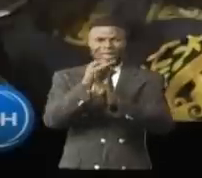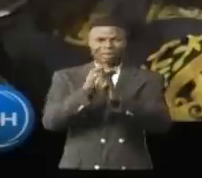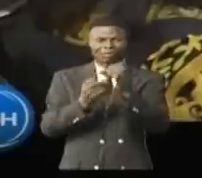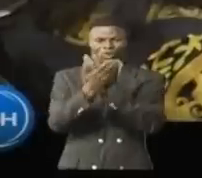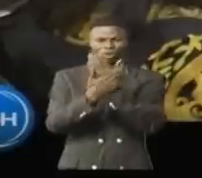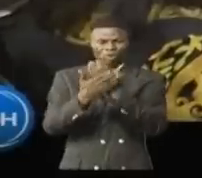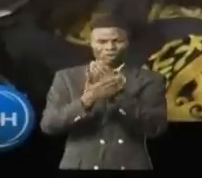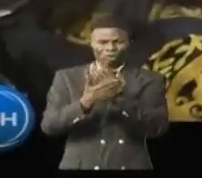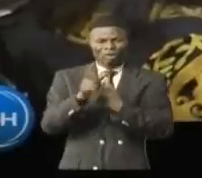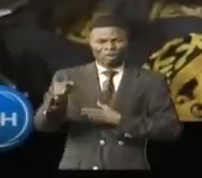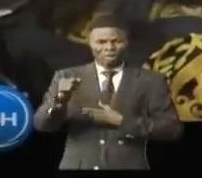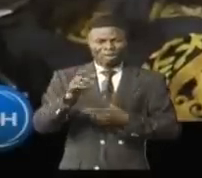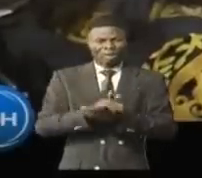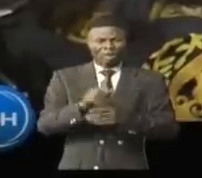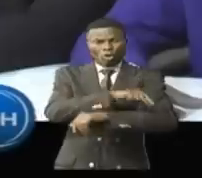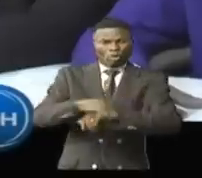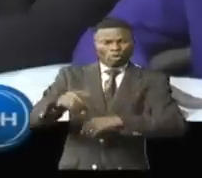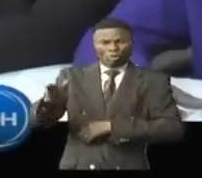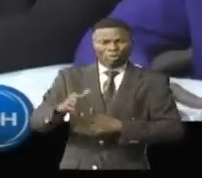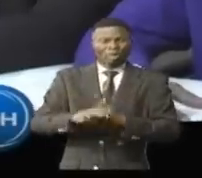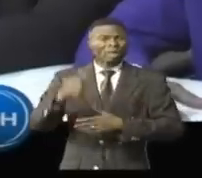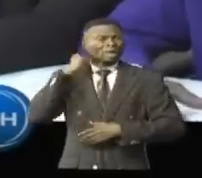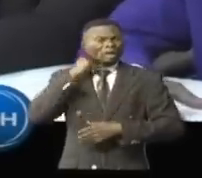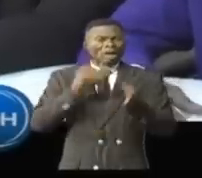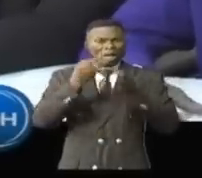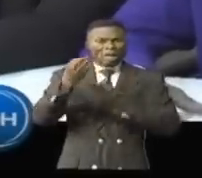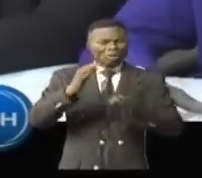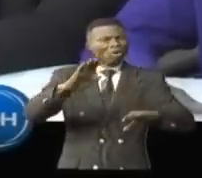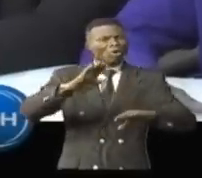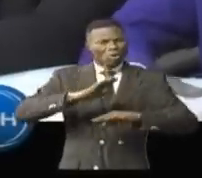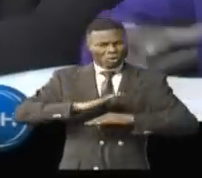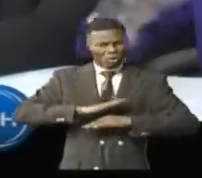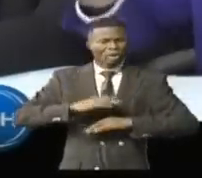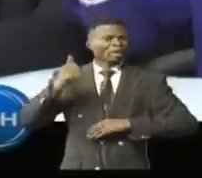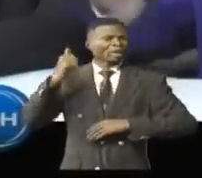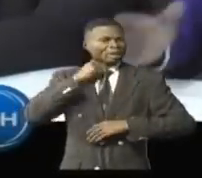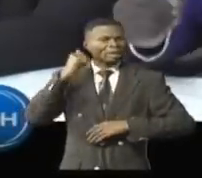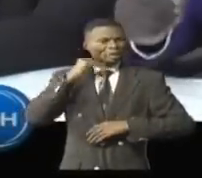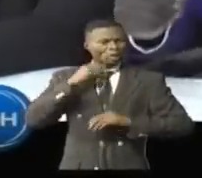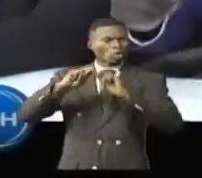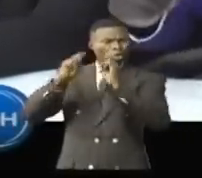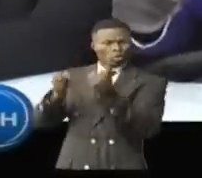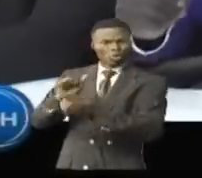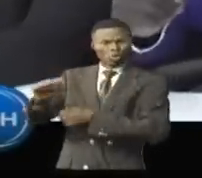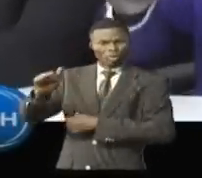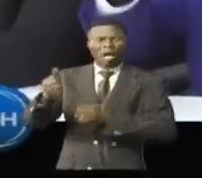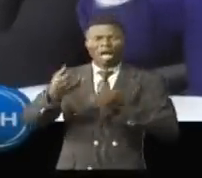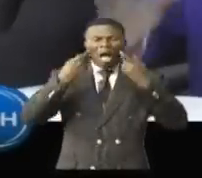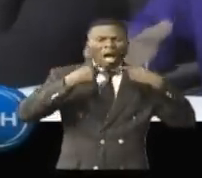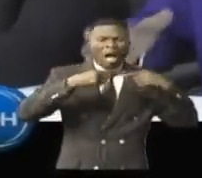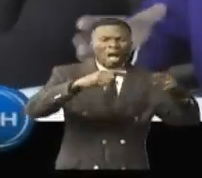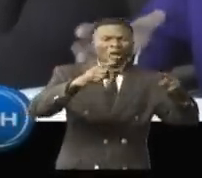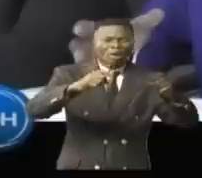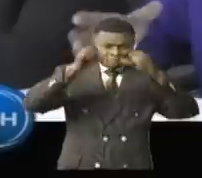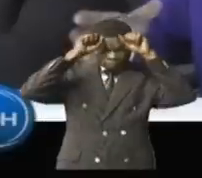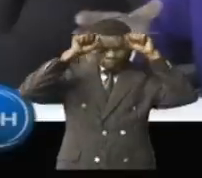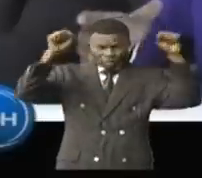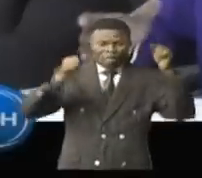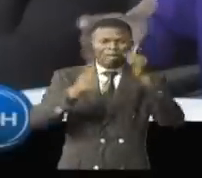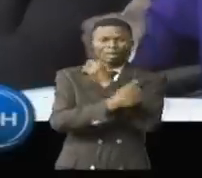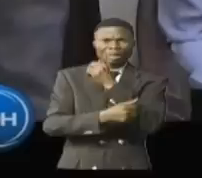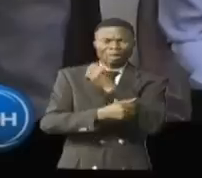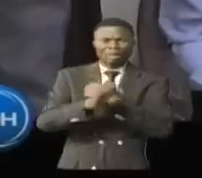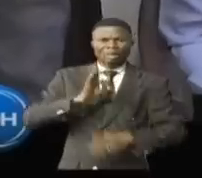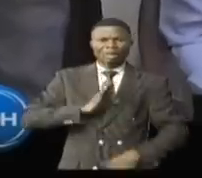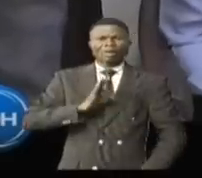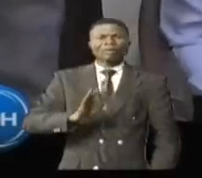du syndicat. Dr Mwanda Lenda a exprimé la satisfaction de médecins du CIMECO à la publication par le président de la République,